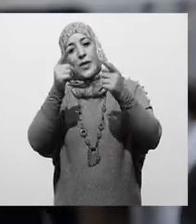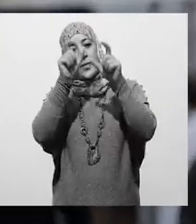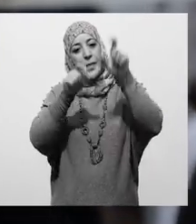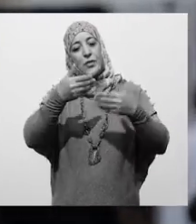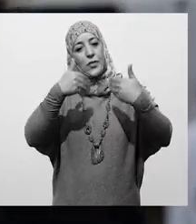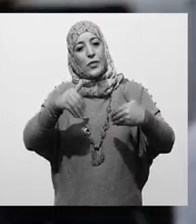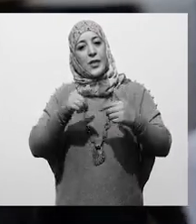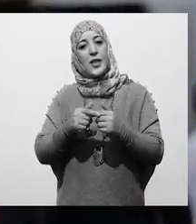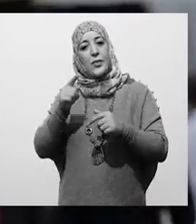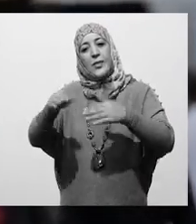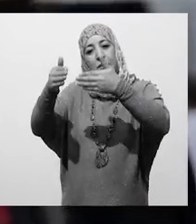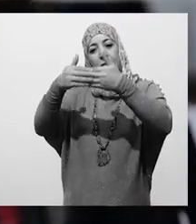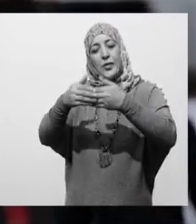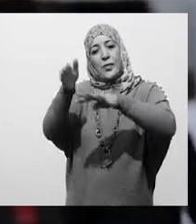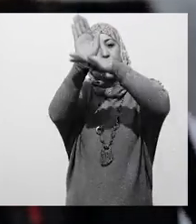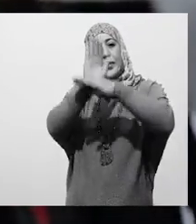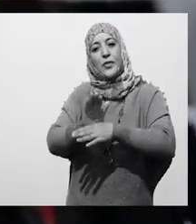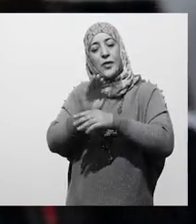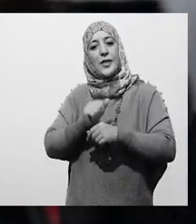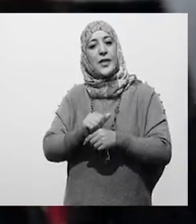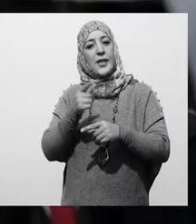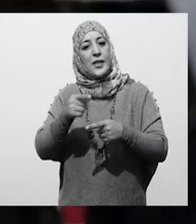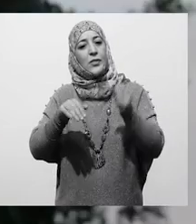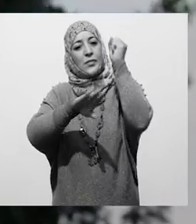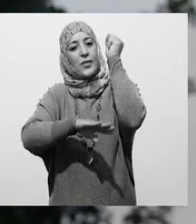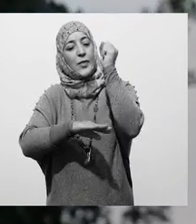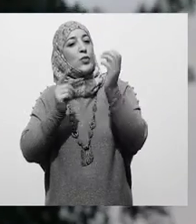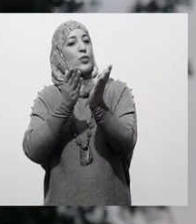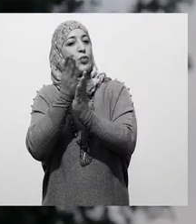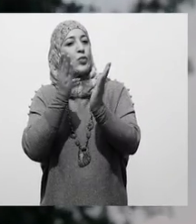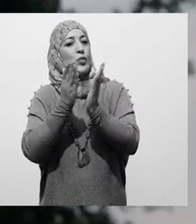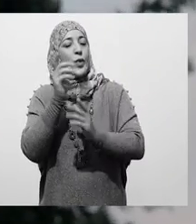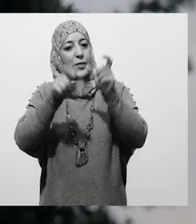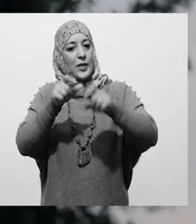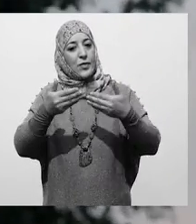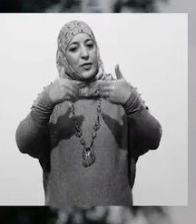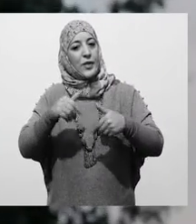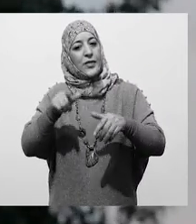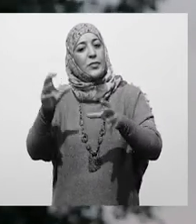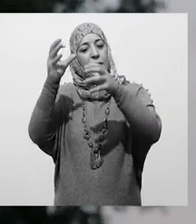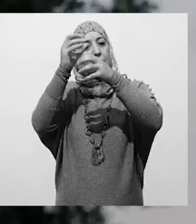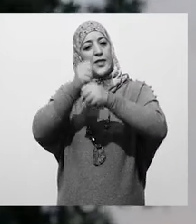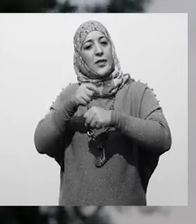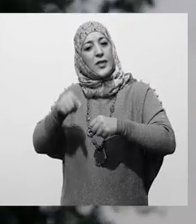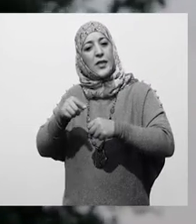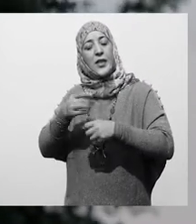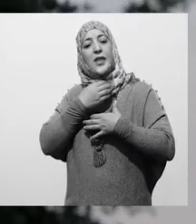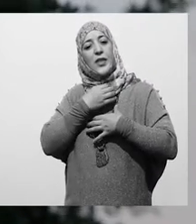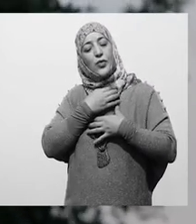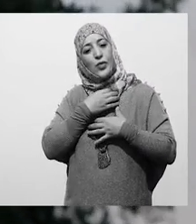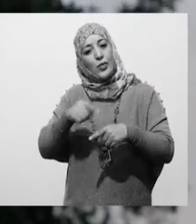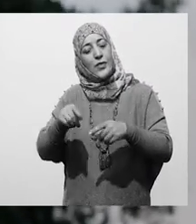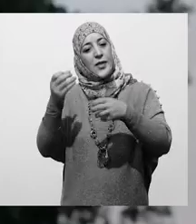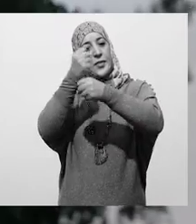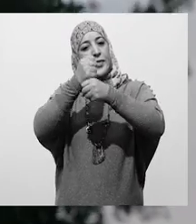le changement de l'approche de protection vers une approche qui est basée sur les droits des personnes handicapées. Il y a un engagement qui se reflète par la mise en